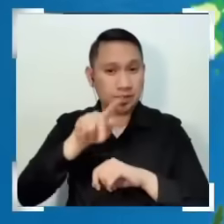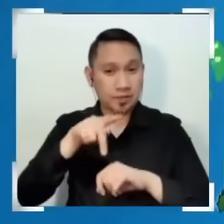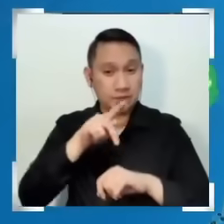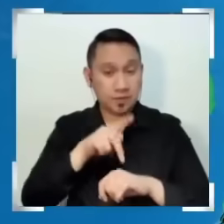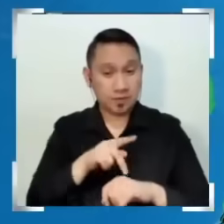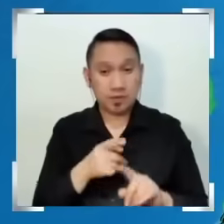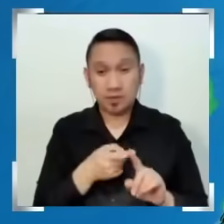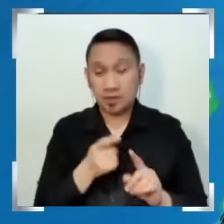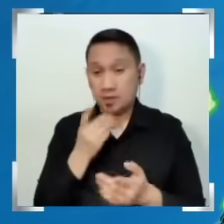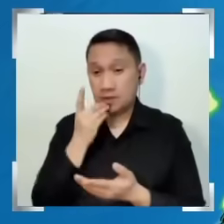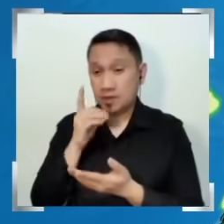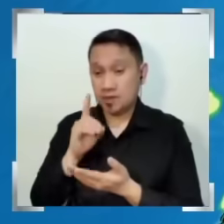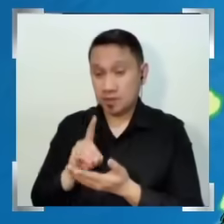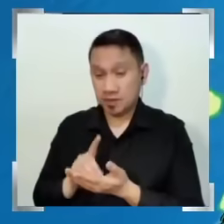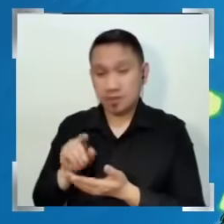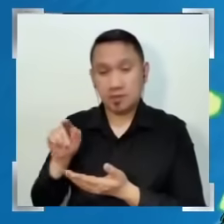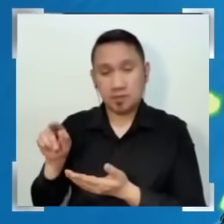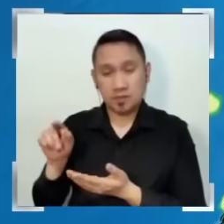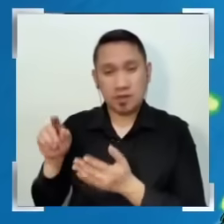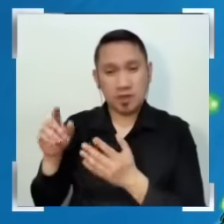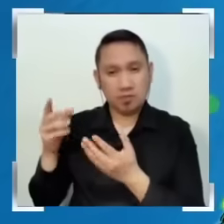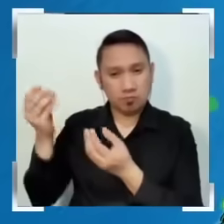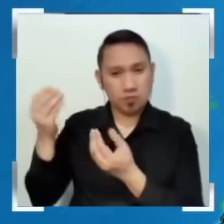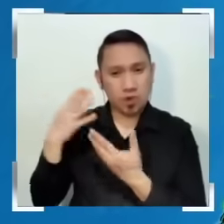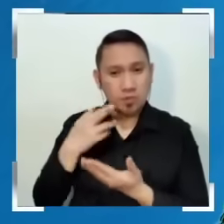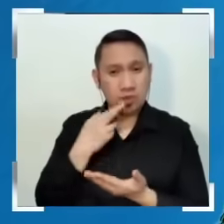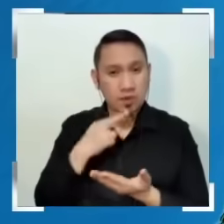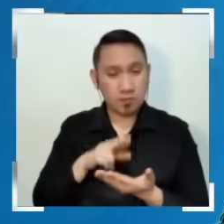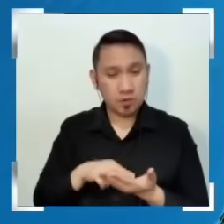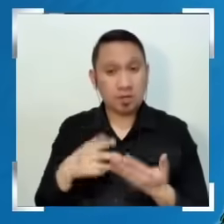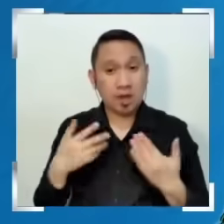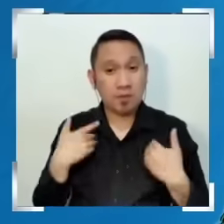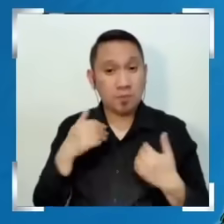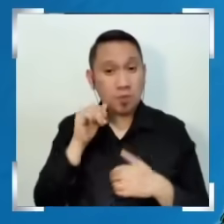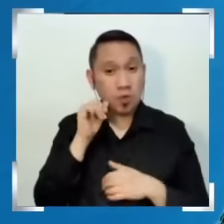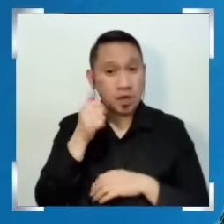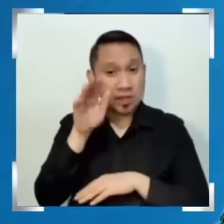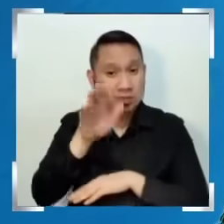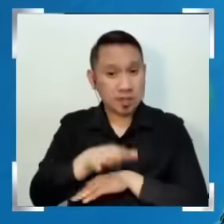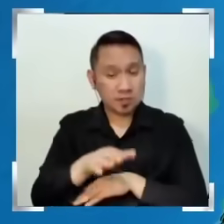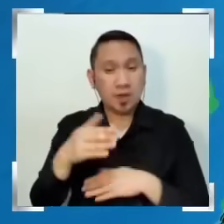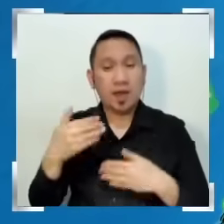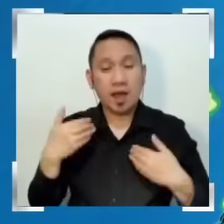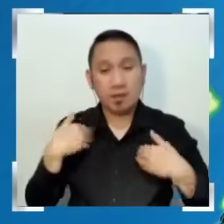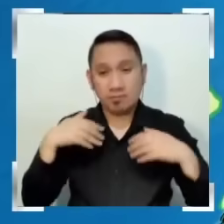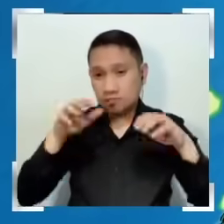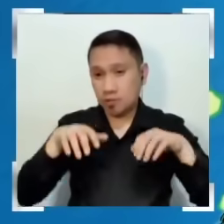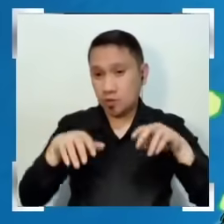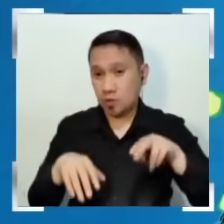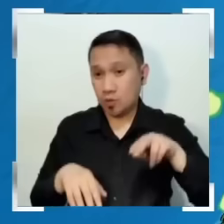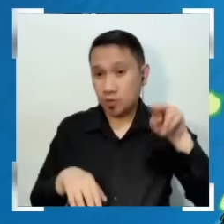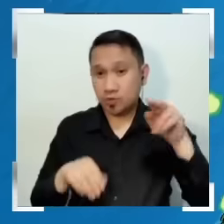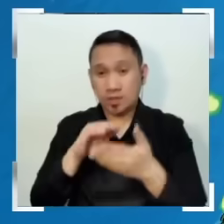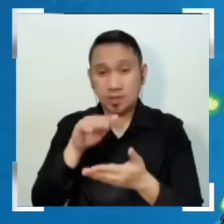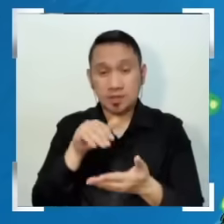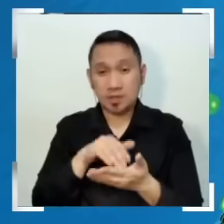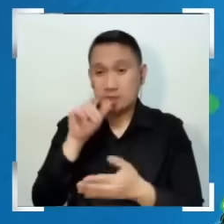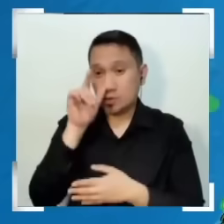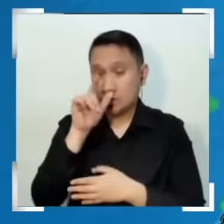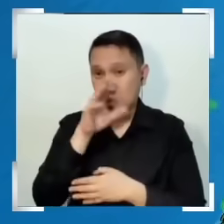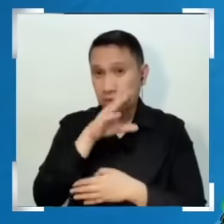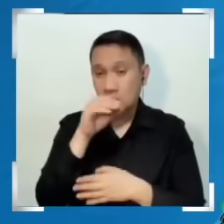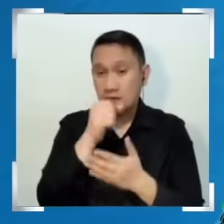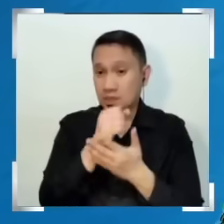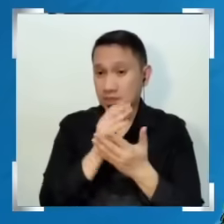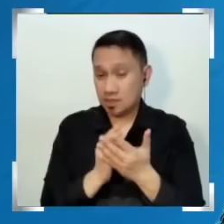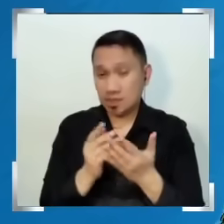datos ng Metro Weather, mataas ang tsansa ng ulan bukas ng hapon. Dito yan sa Northern at Central Luzon, ganun din dito sa ilang bahagi po ng Calabar